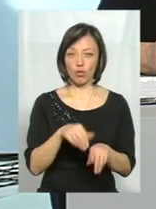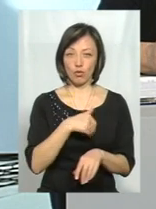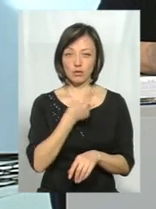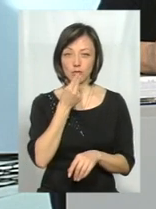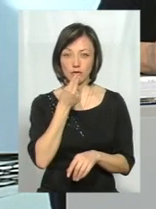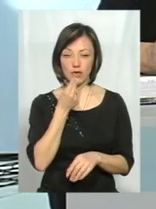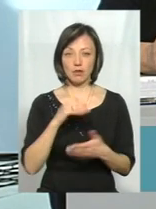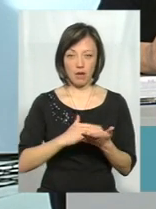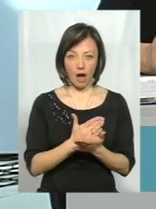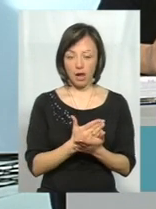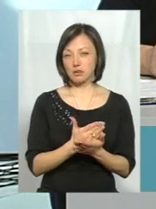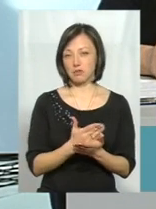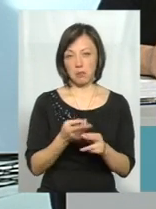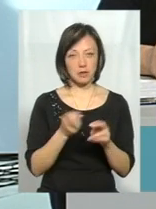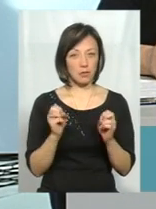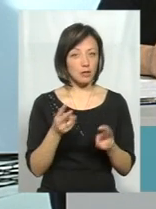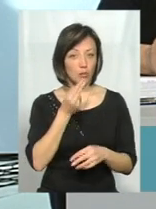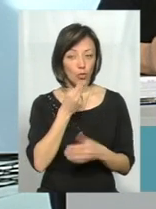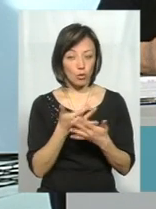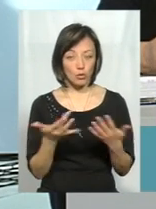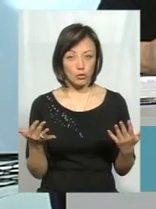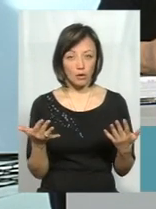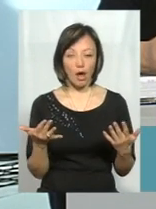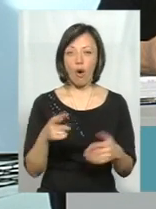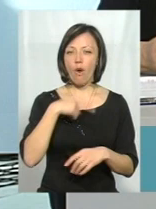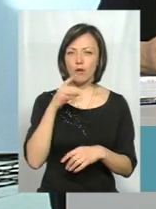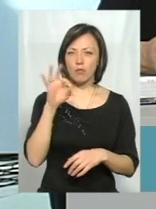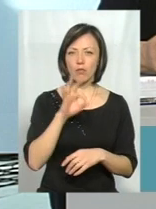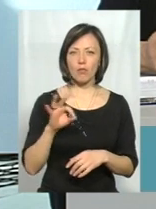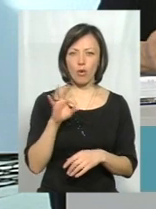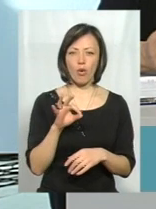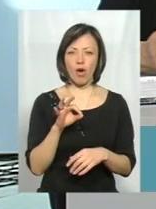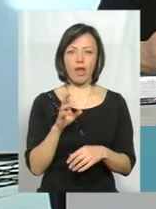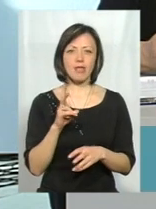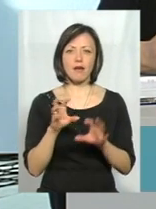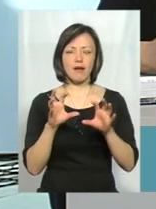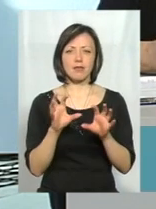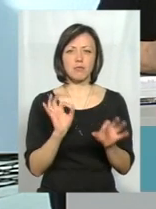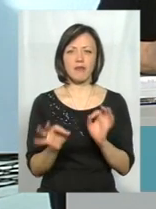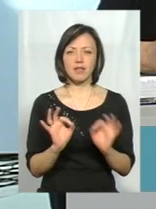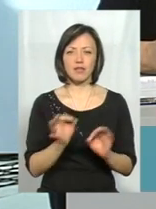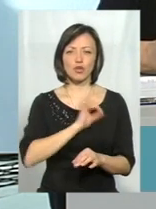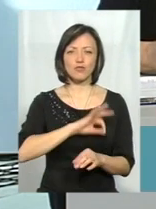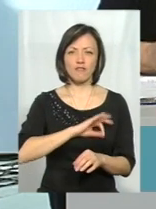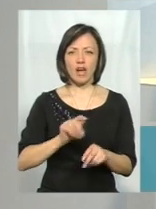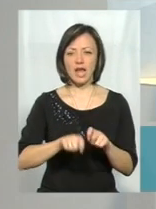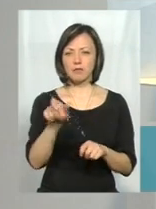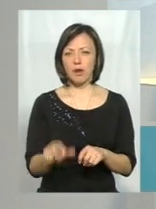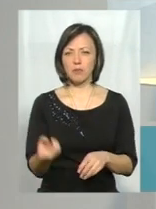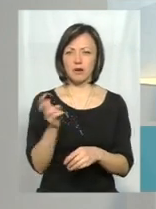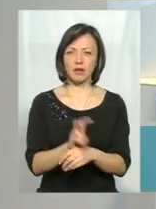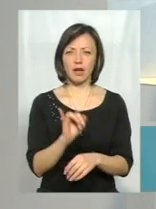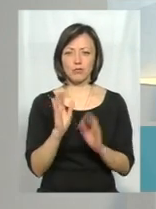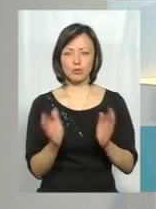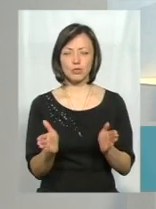споживати якісний і безпечний продукт. Тому говорити про упередженість інспектора чи його зловживання, що прийде інспектор